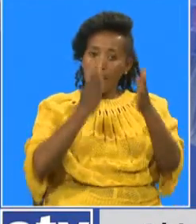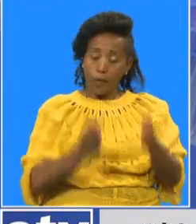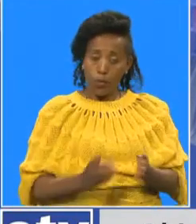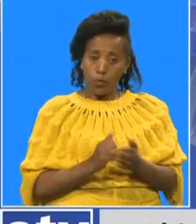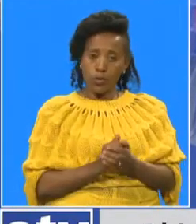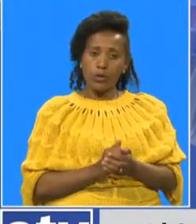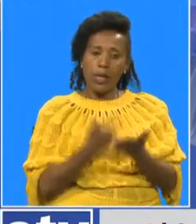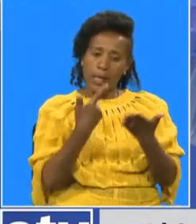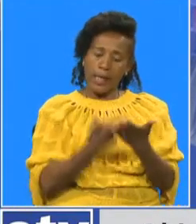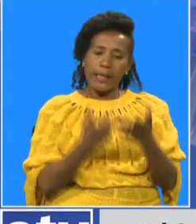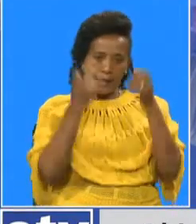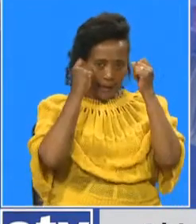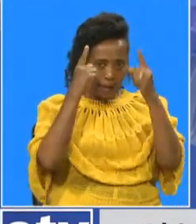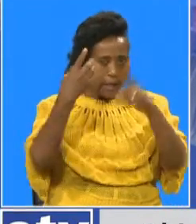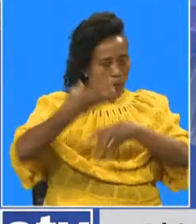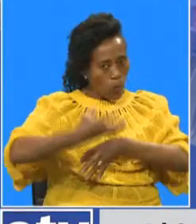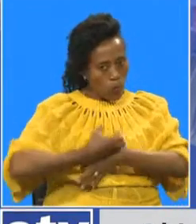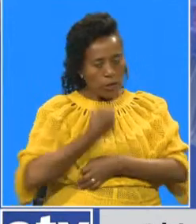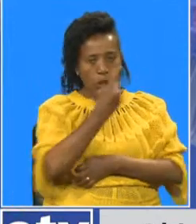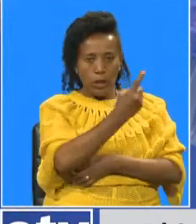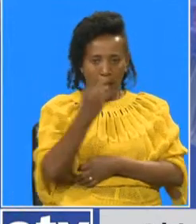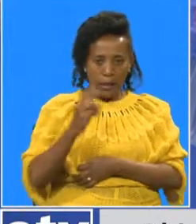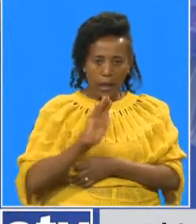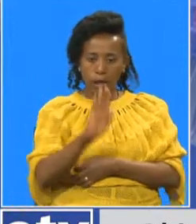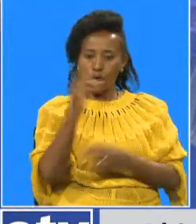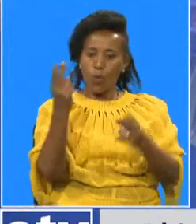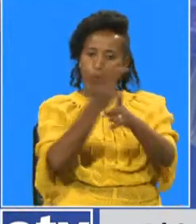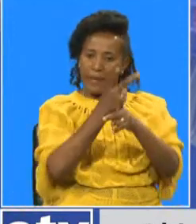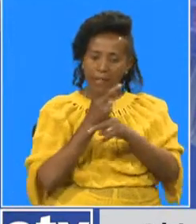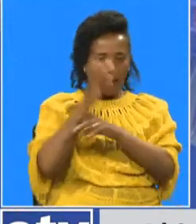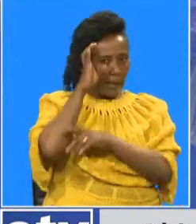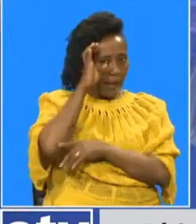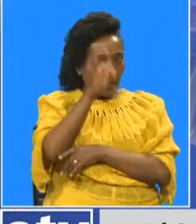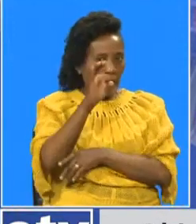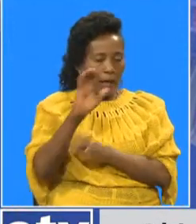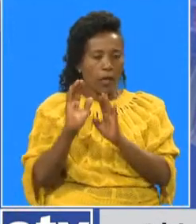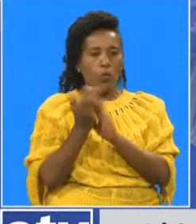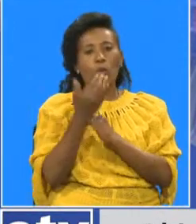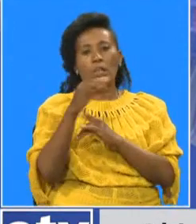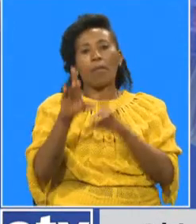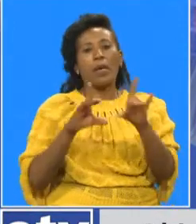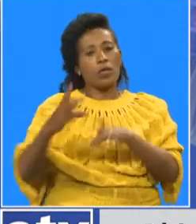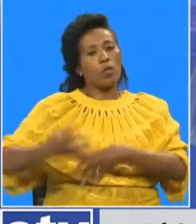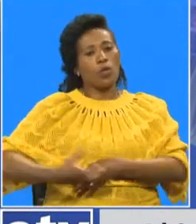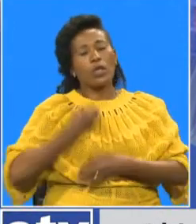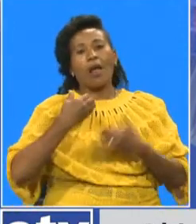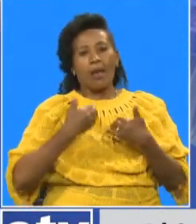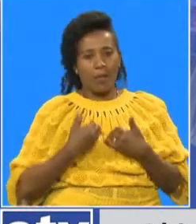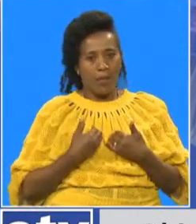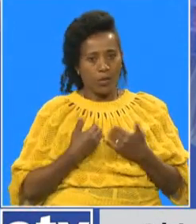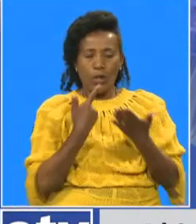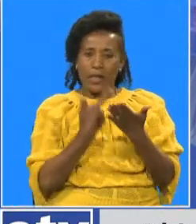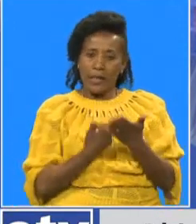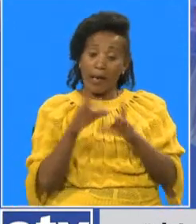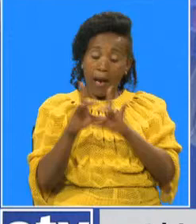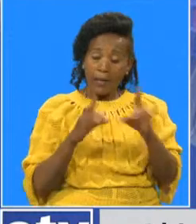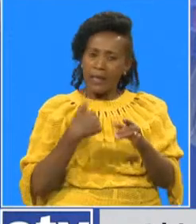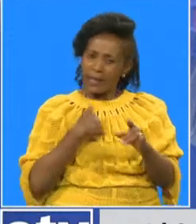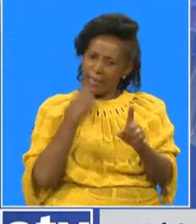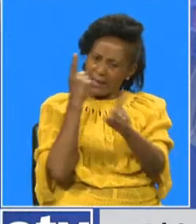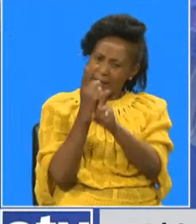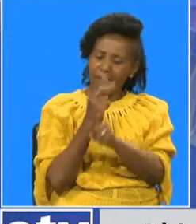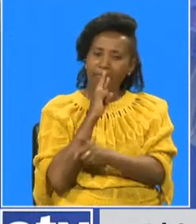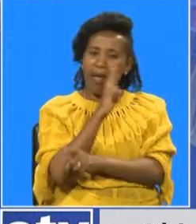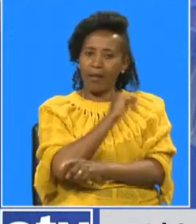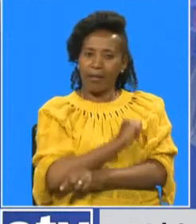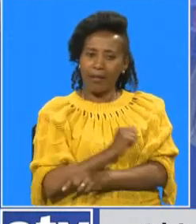ሰራተኞች ይህን ግንዛቤ ወስደው እያንዳንዳቸው መጠንቀቅ ግዴታ እንደሆነ አድርገው መውሰድ አለባቸው። እና ይሄ ካረ ግን እኔ እርግጠኛ